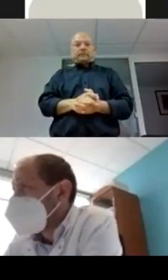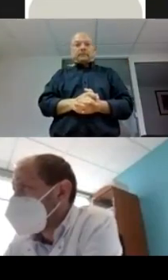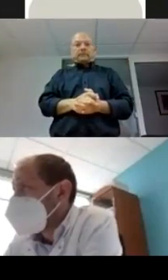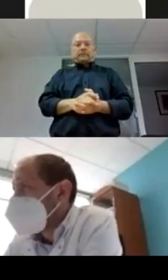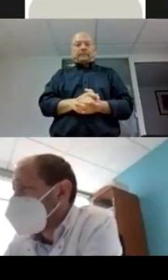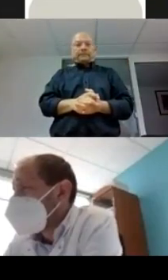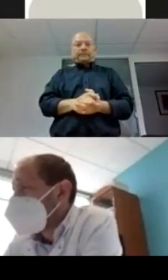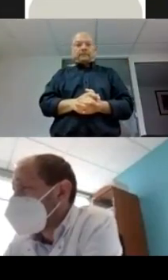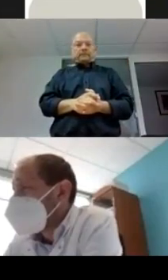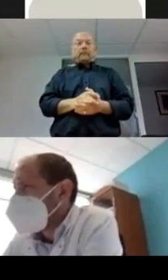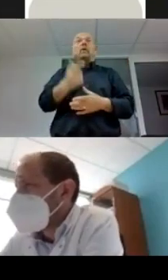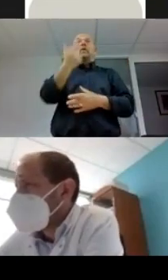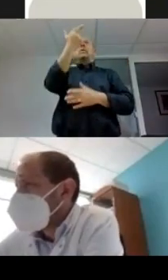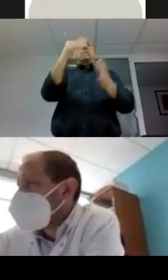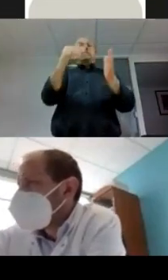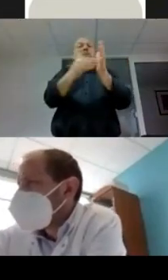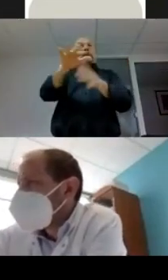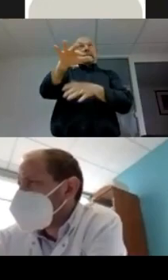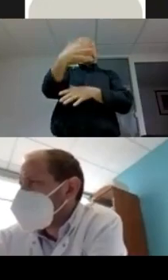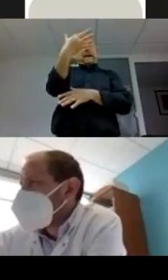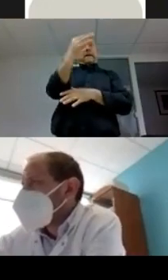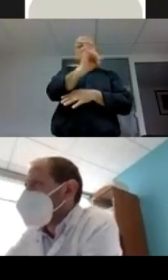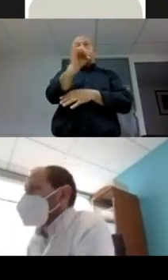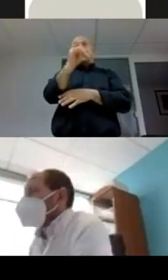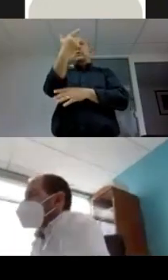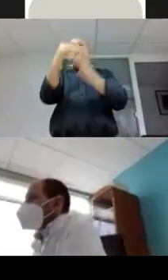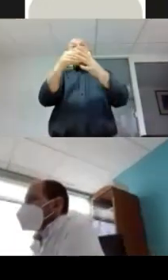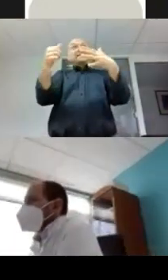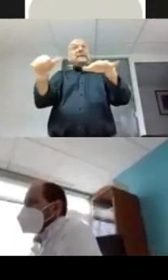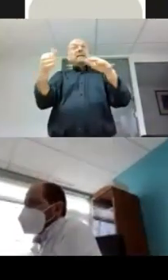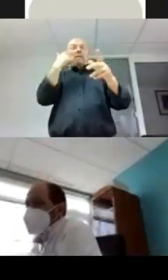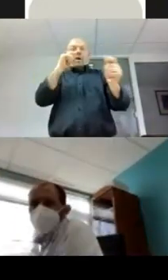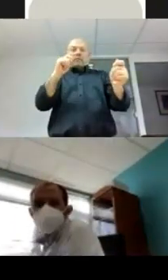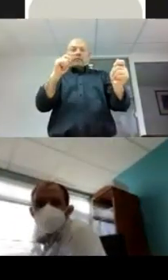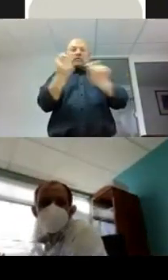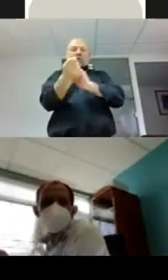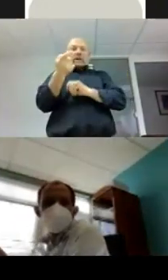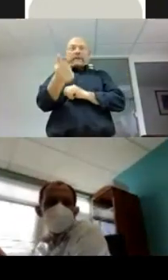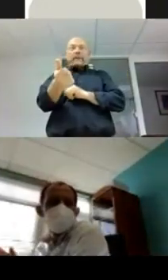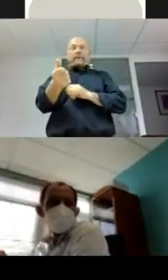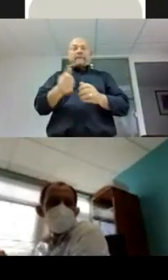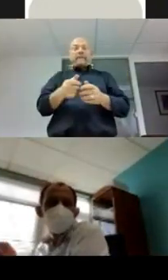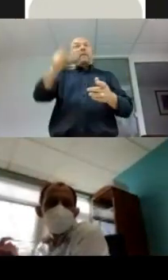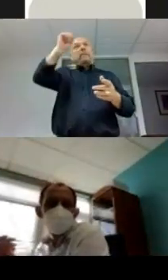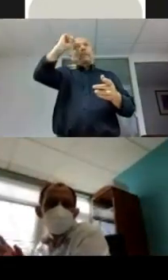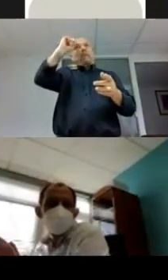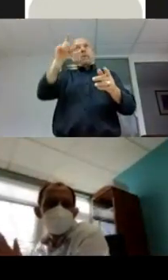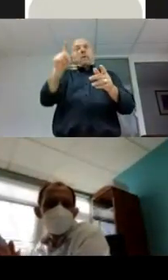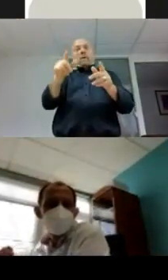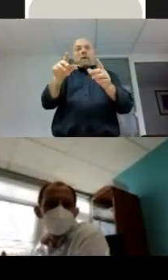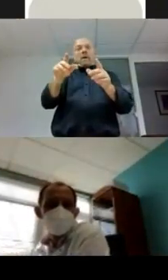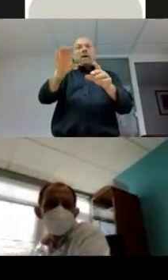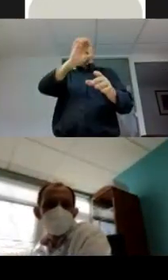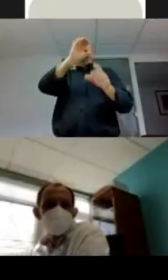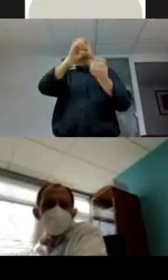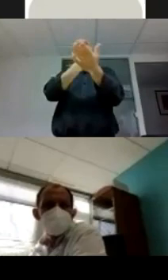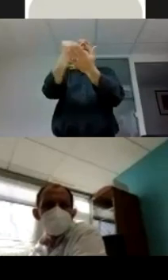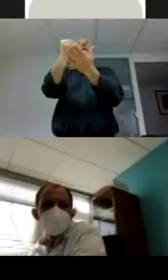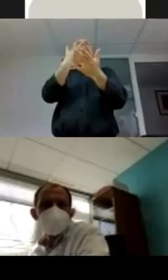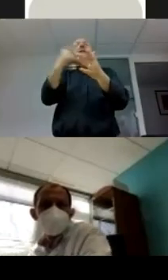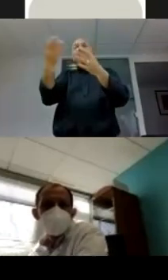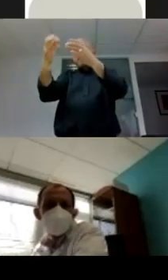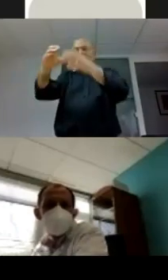On voit un changement entre 2015 et 2016 qui est lié